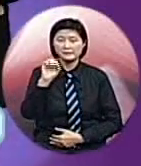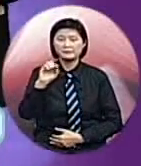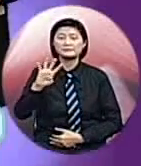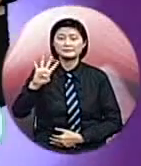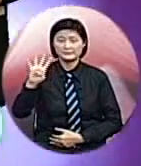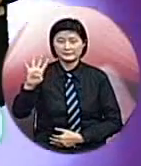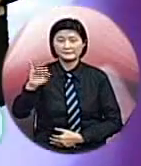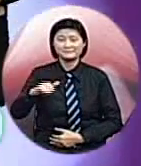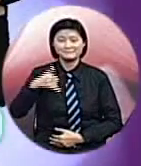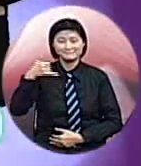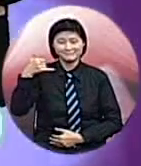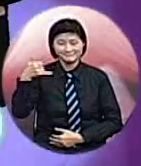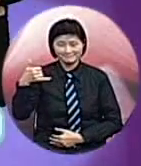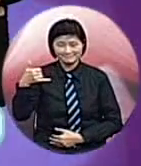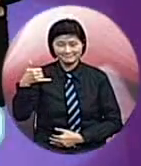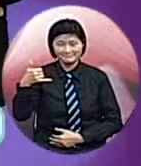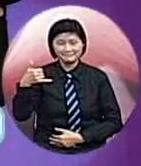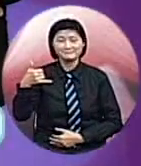060-608-1004번